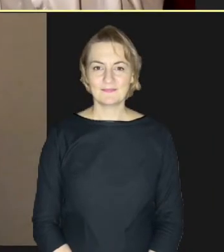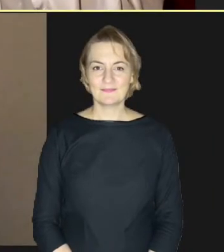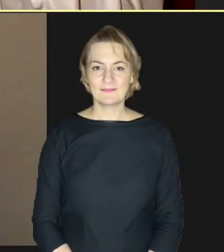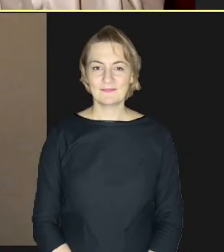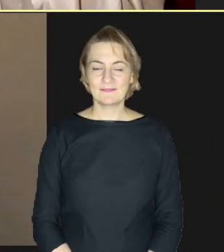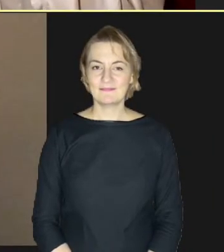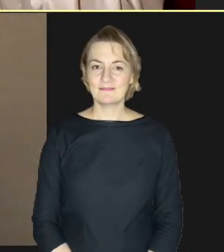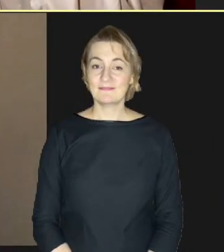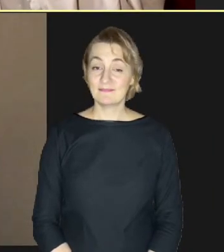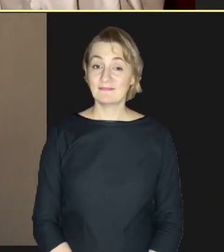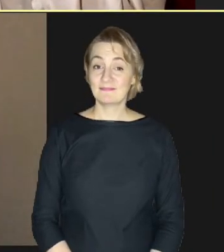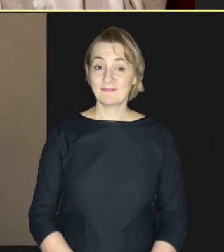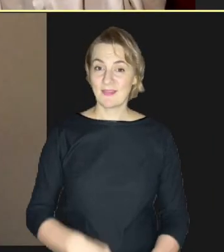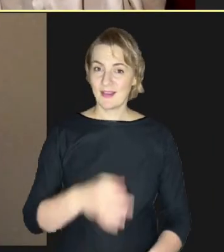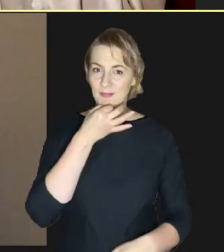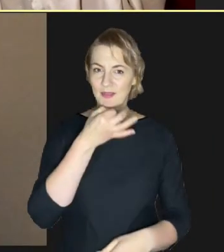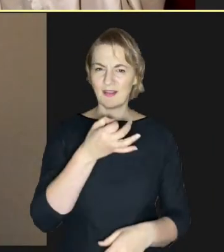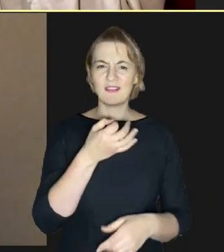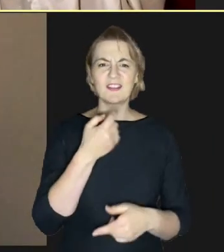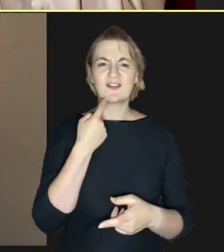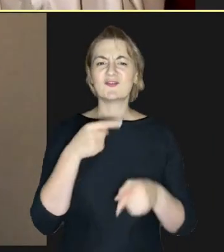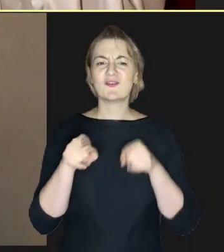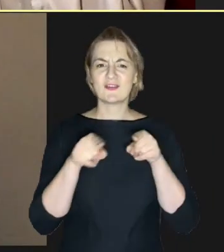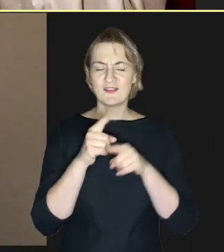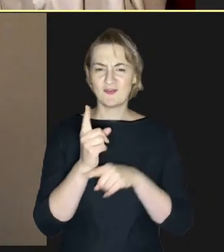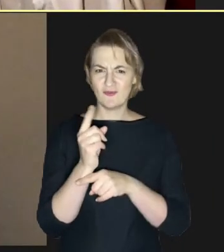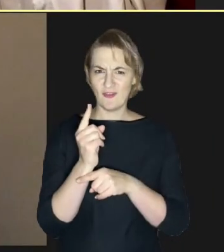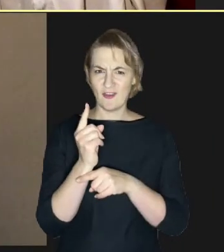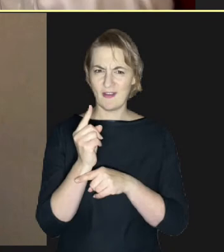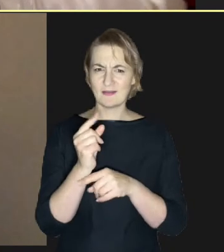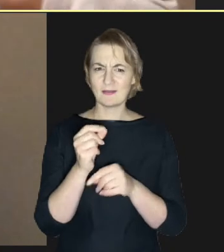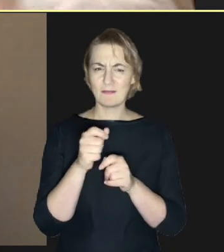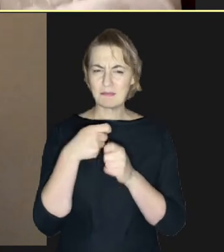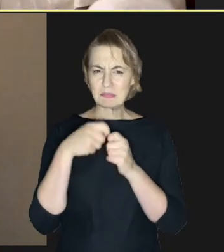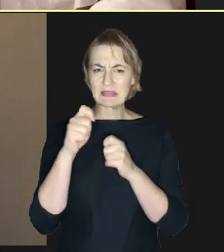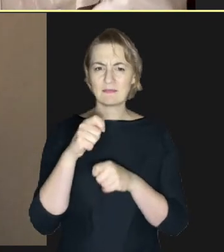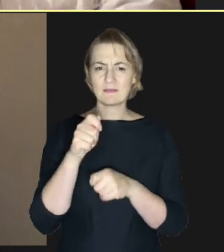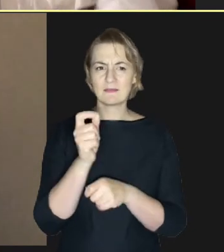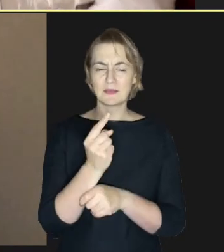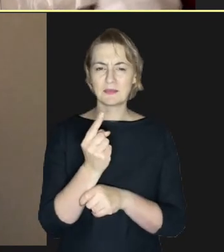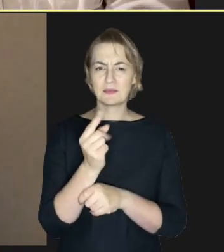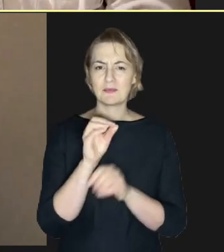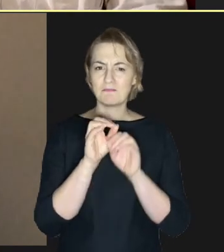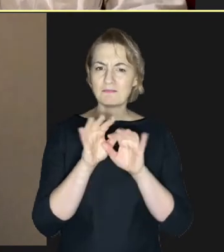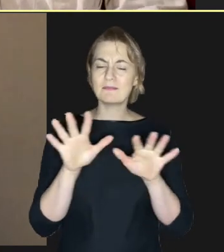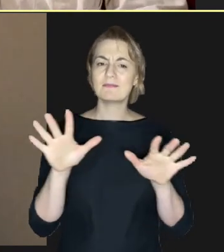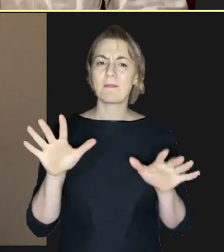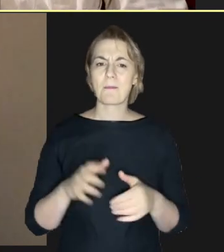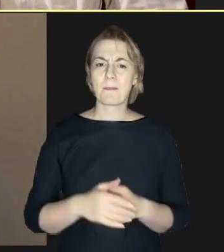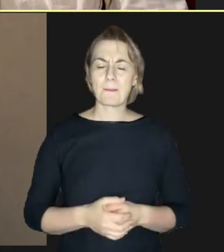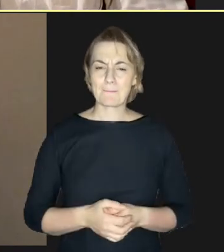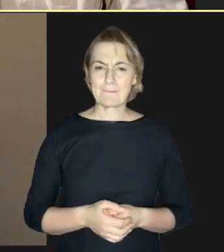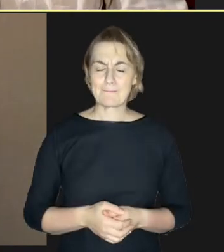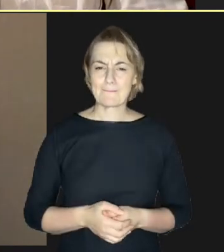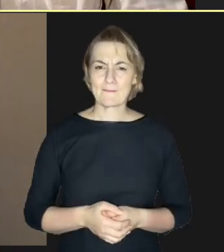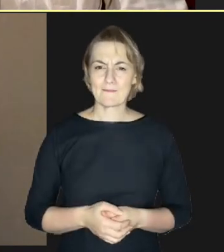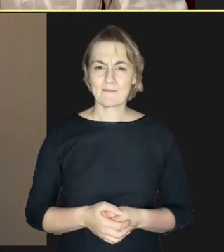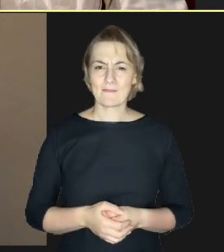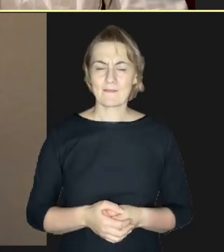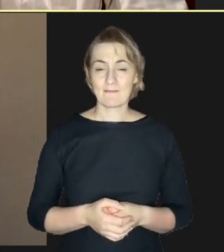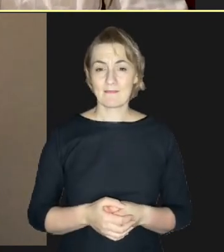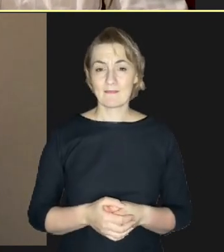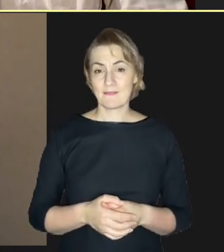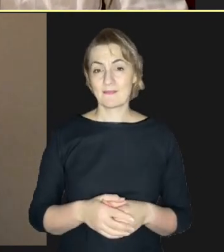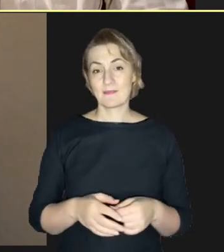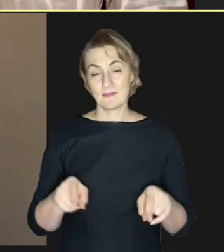No pytanie, co to znaczy zapalić świeczkę i czy to ma jakiś związek z tym wskazaniem